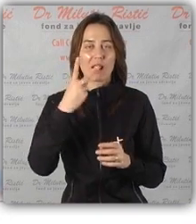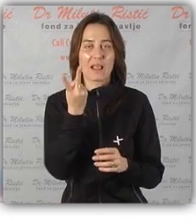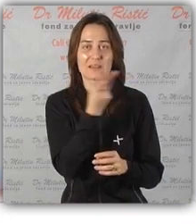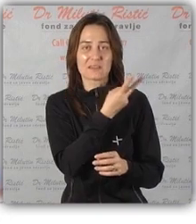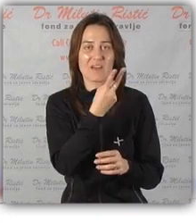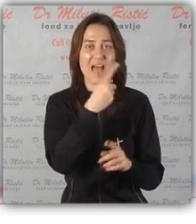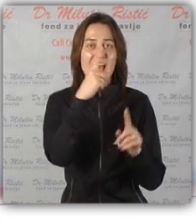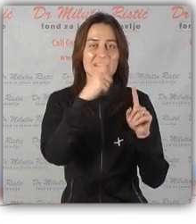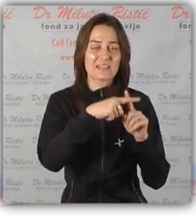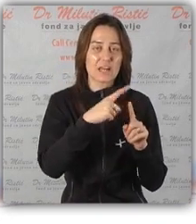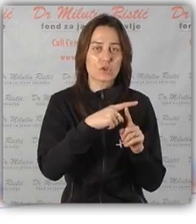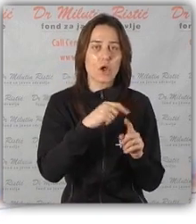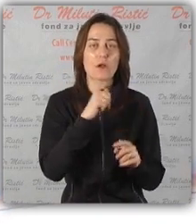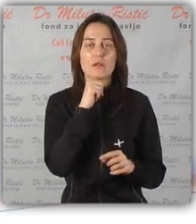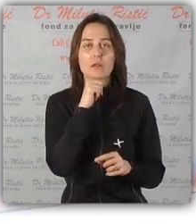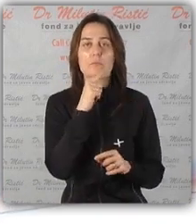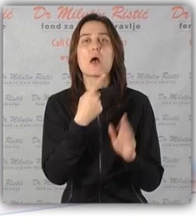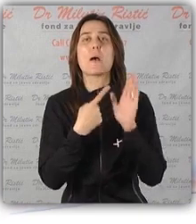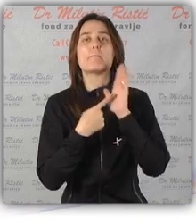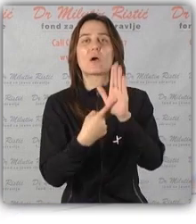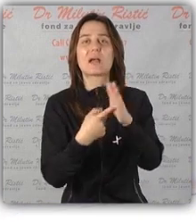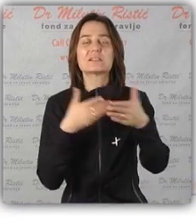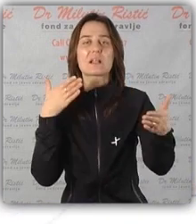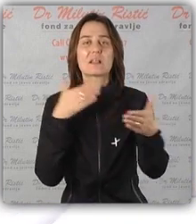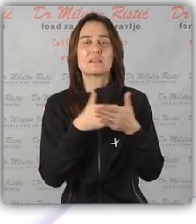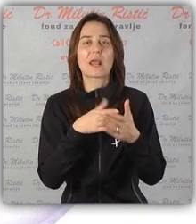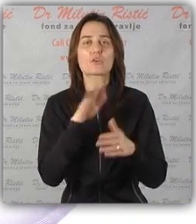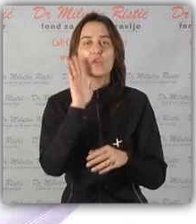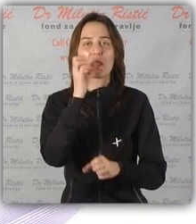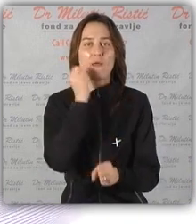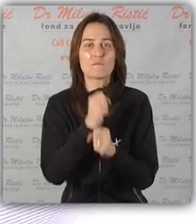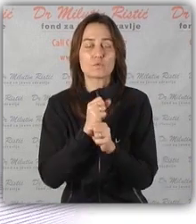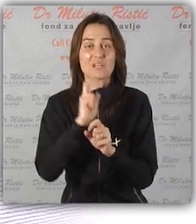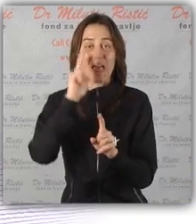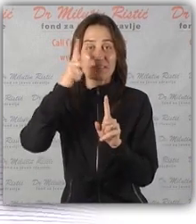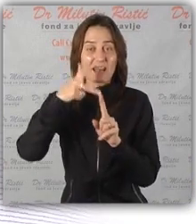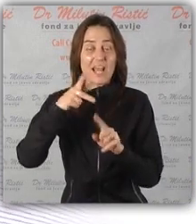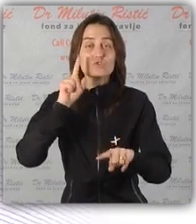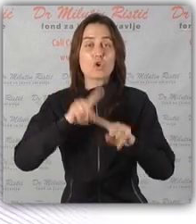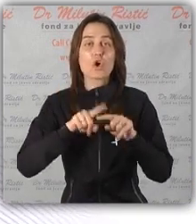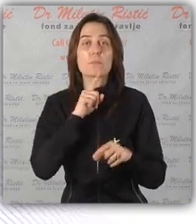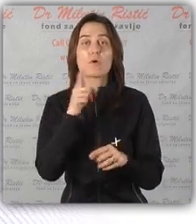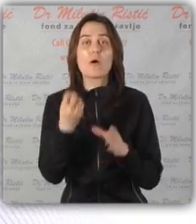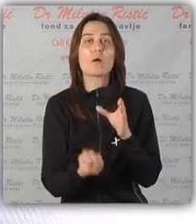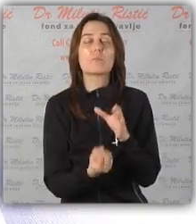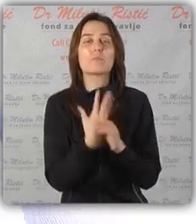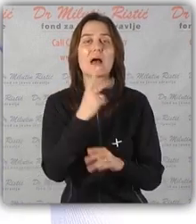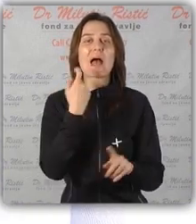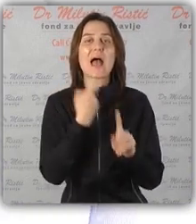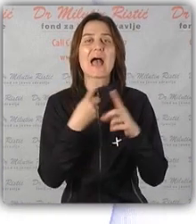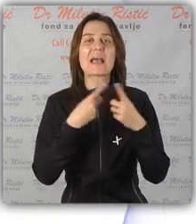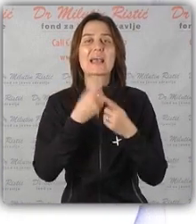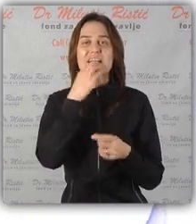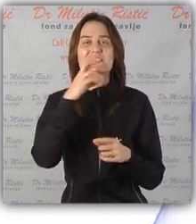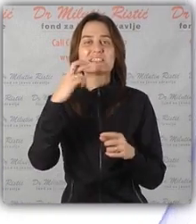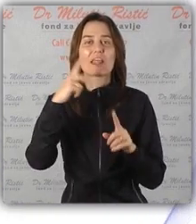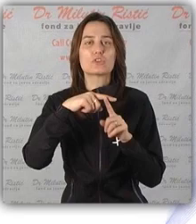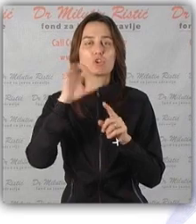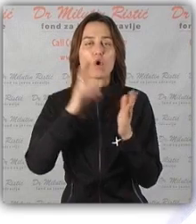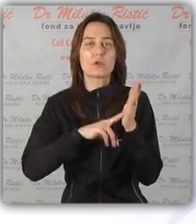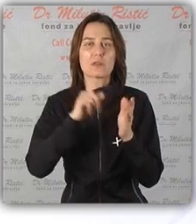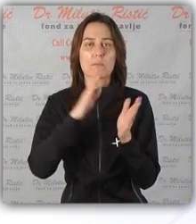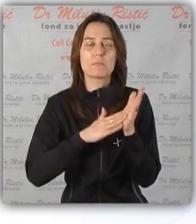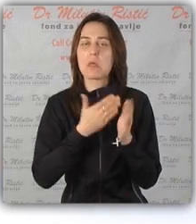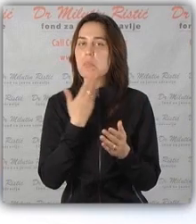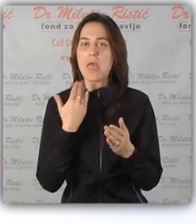dva, tiroksin i triotironin, direktni pokazatelji njene funkcije, a treći hormon koji ona stvara je kalcitonin,